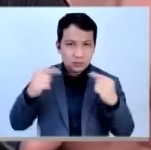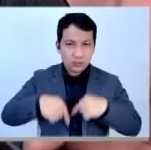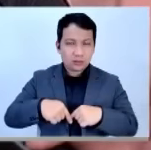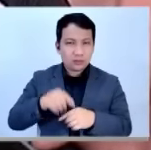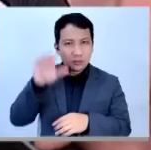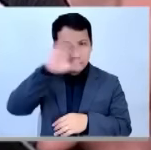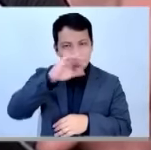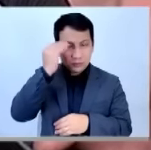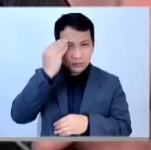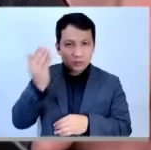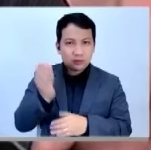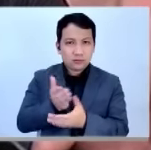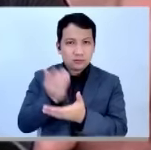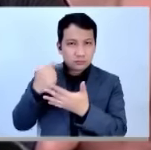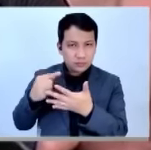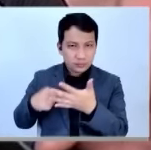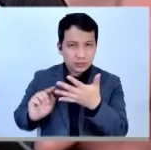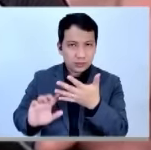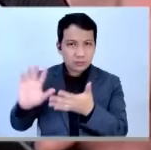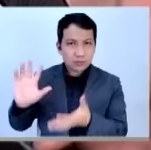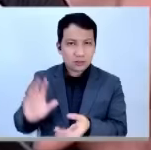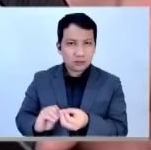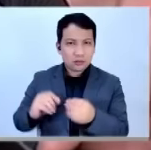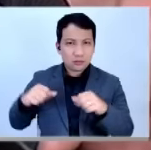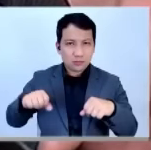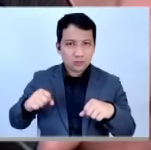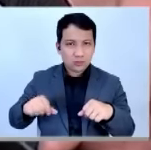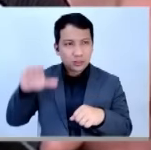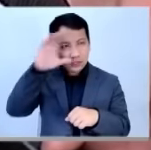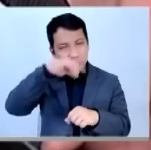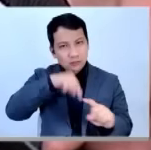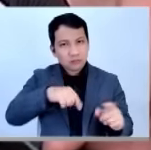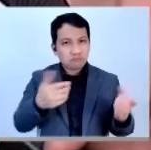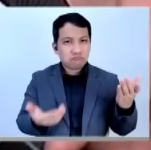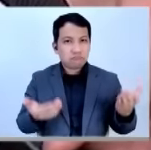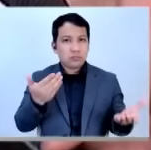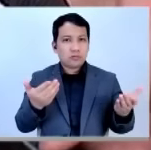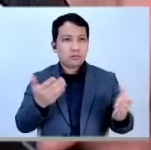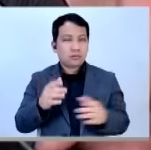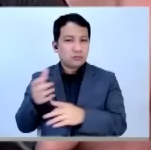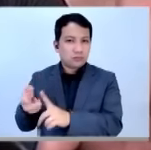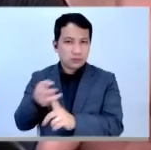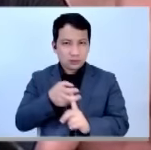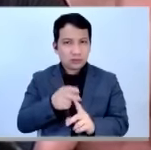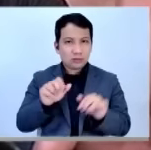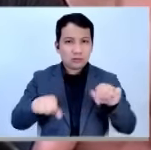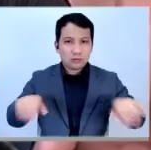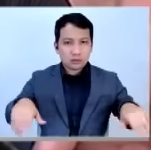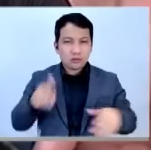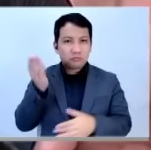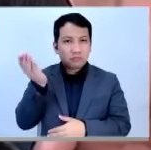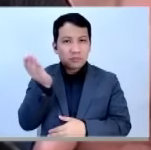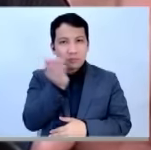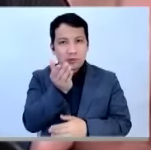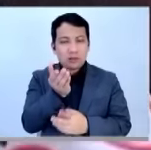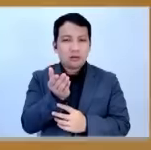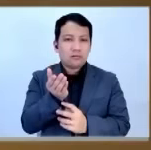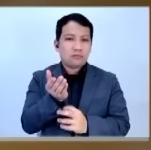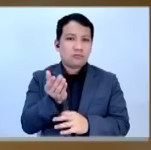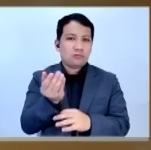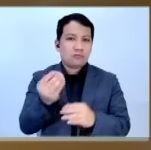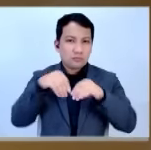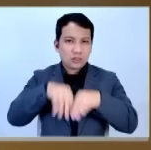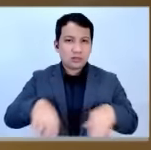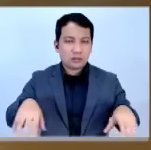sa checkpoint, baka motor, kakahanap sa dalawa, baka sinama lang ng mga batang mumalimos, ganyan, na baka naligaw lang. Base